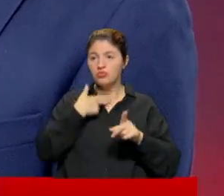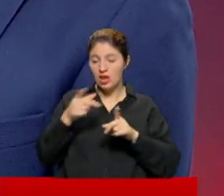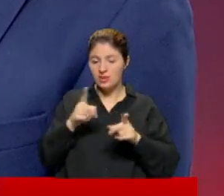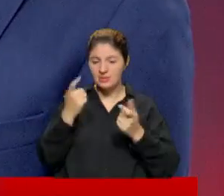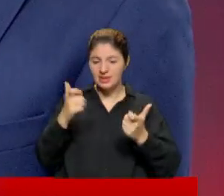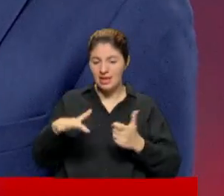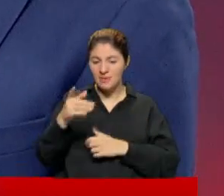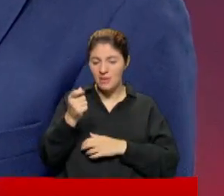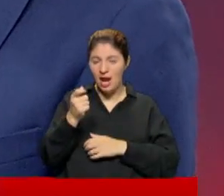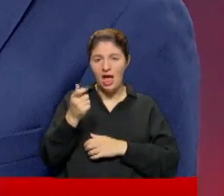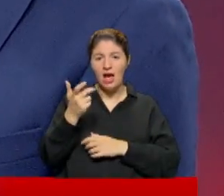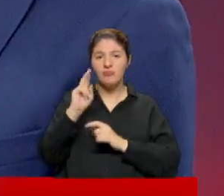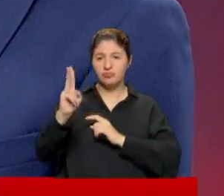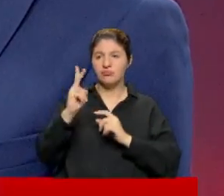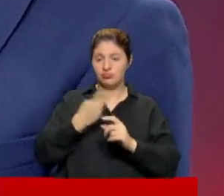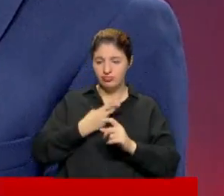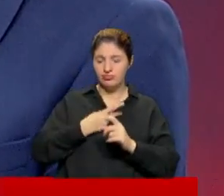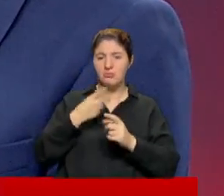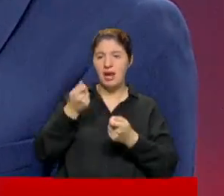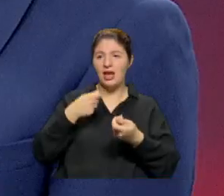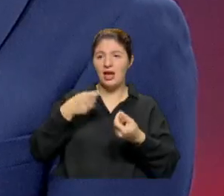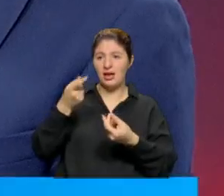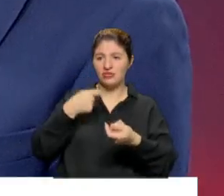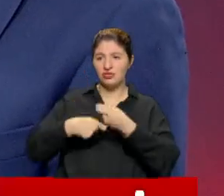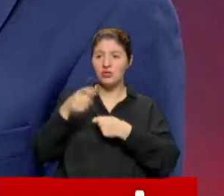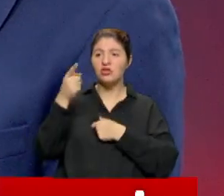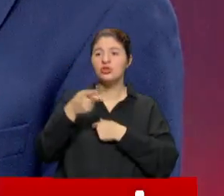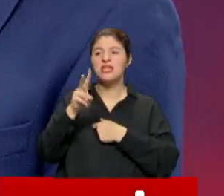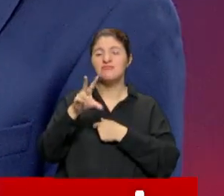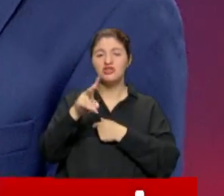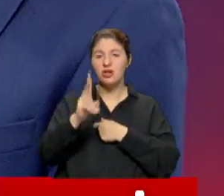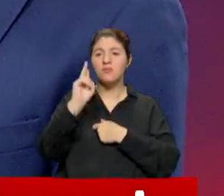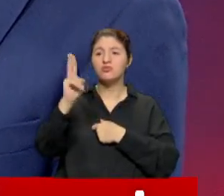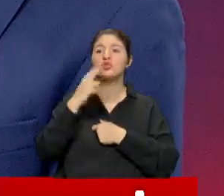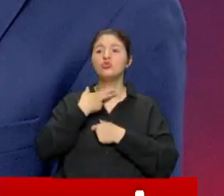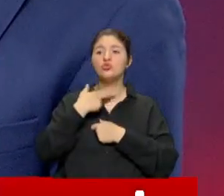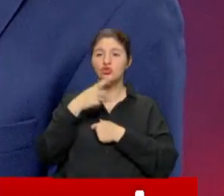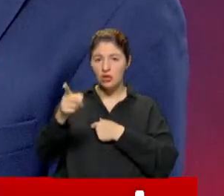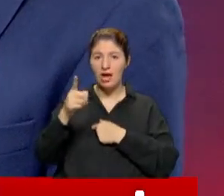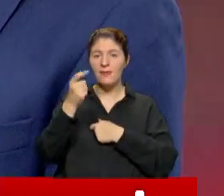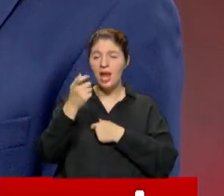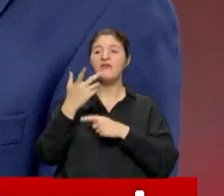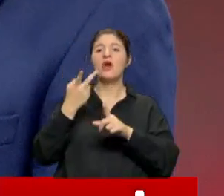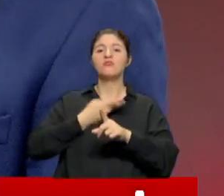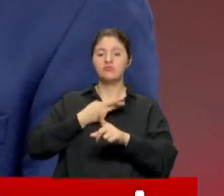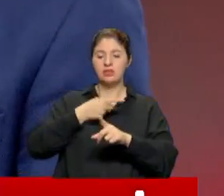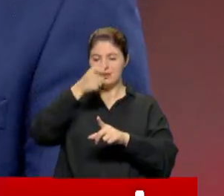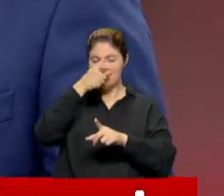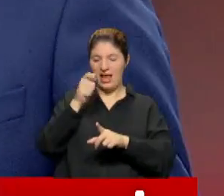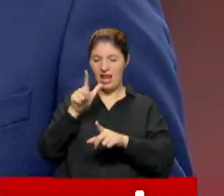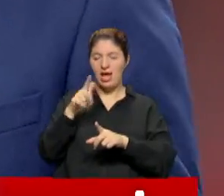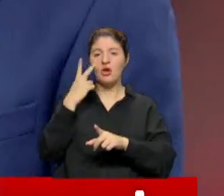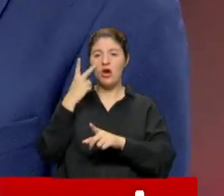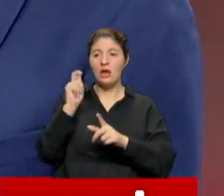arasında bir yerel paralarla Ticaret ilişkisi var rubleyle Yani % 25'ini bu ticaretin % 25'ini ruble ve TL cinsinden yapacağımız söyleniyor